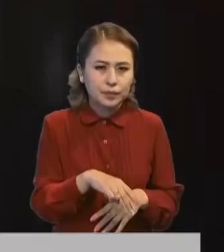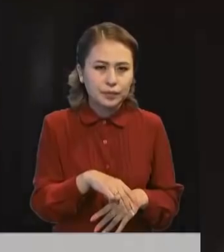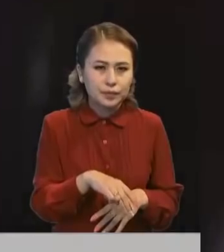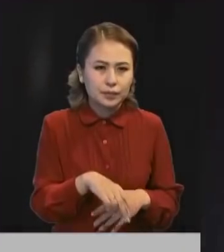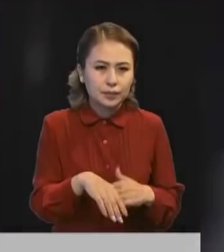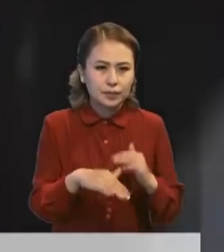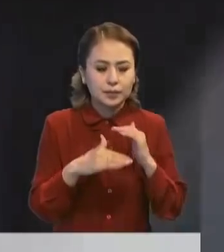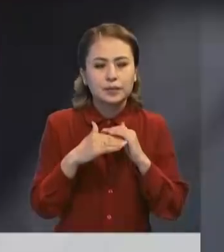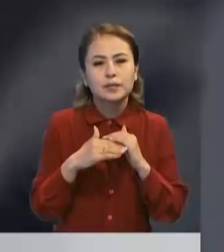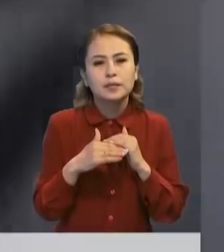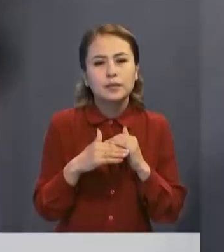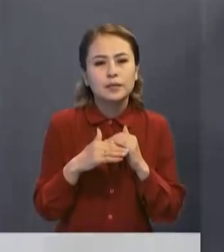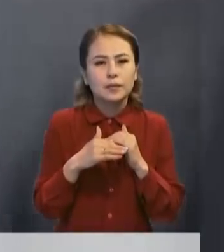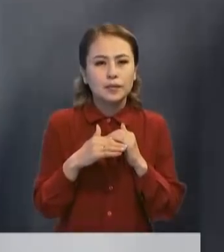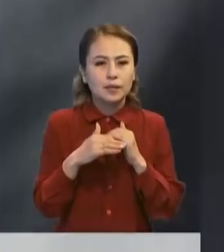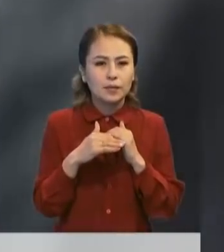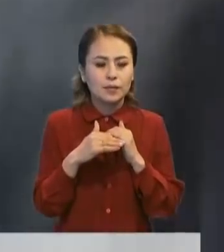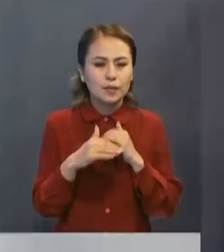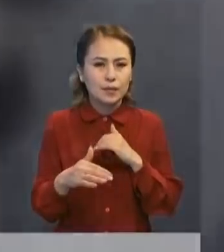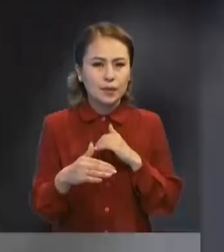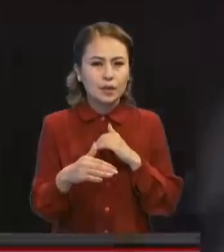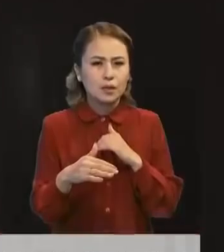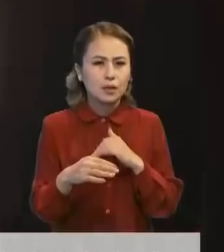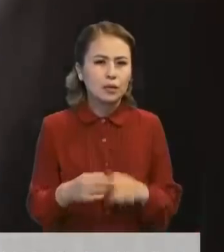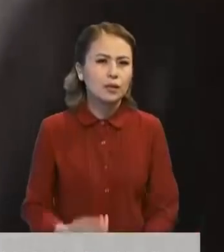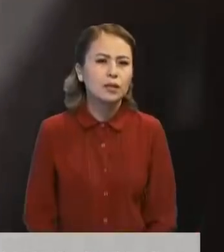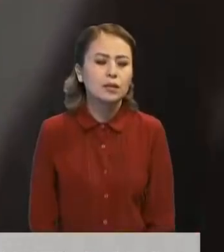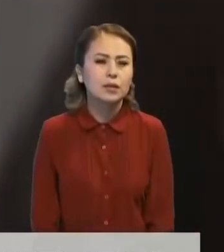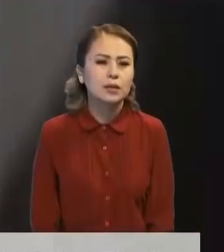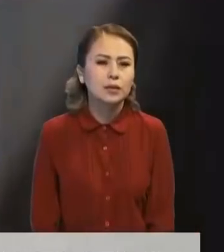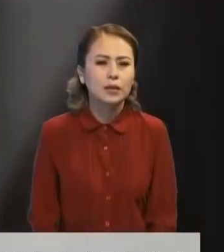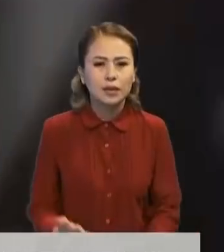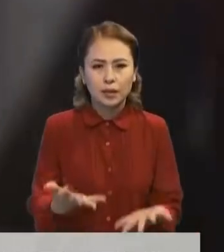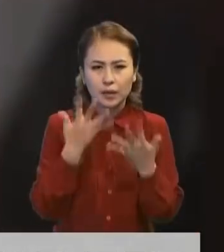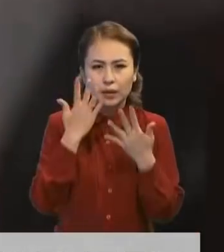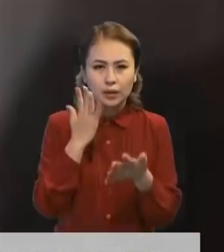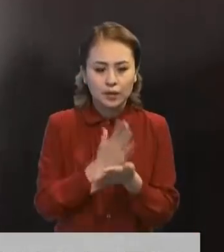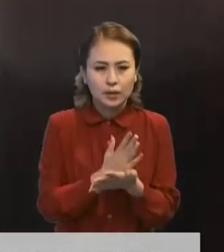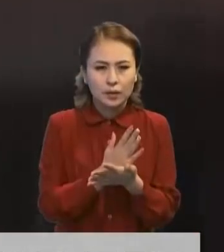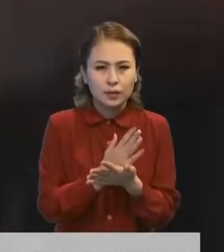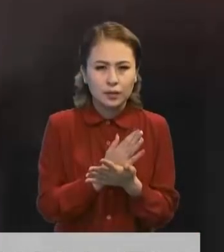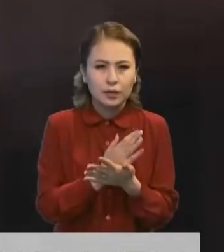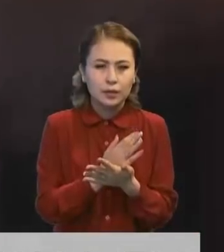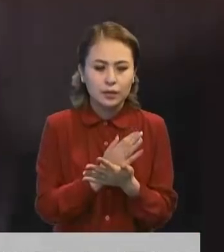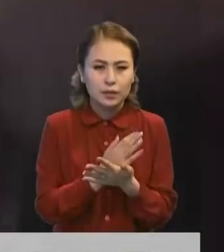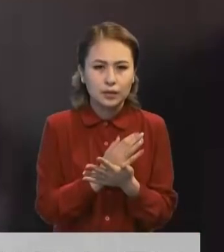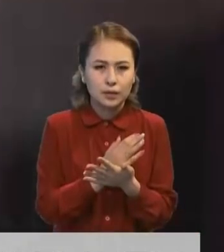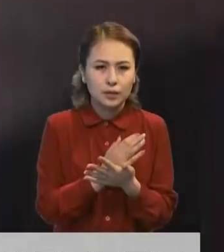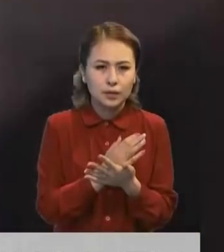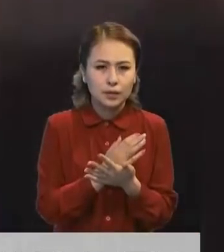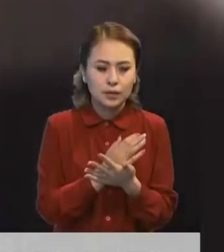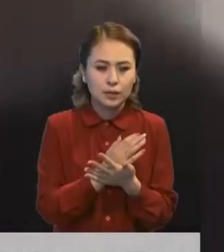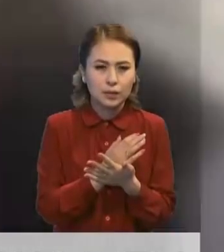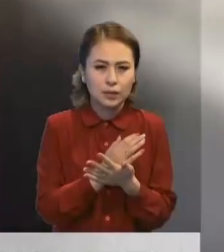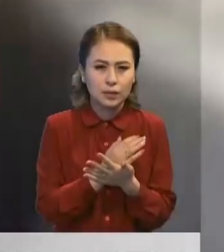көзің қарашыға, сағайтқанда көзің қарашыға жоқ. Кестені бәтірмін, сағайтқанда құдан енді қат материал алуған